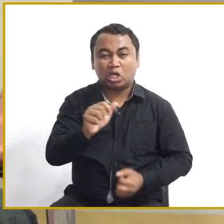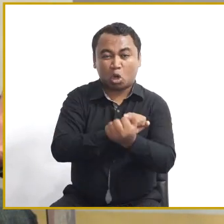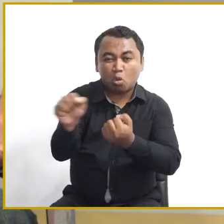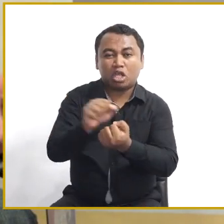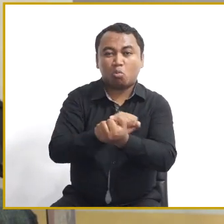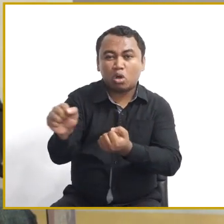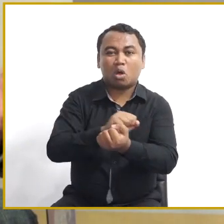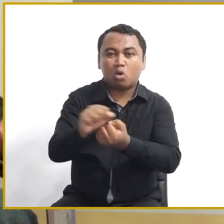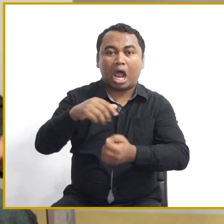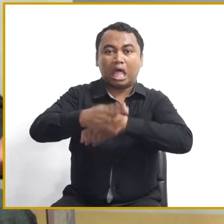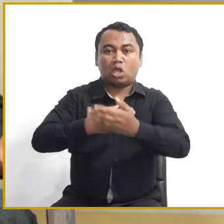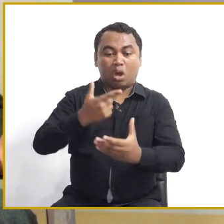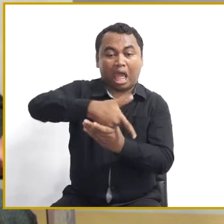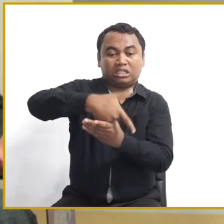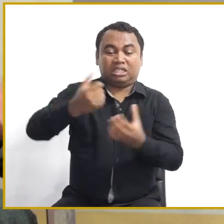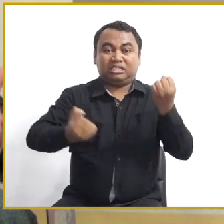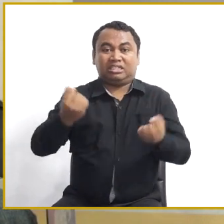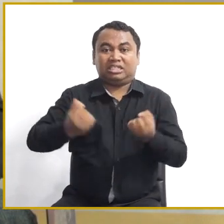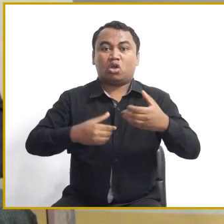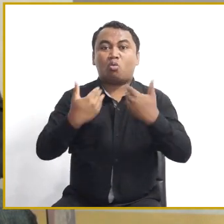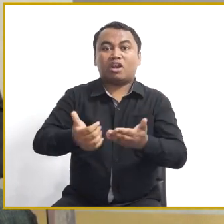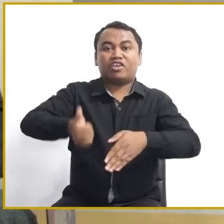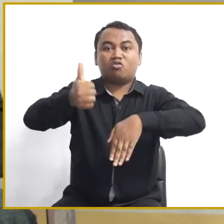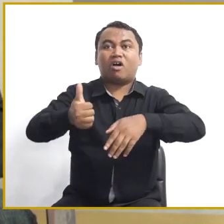antenimera-pirenena atao carburant inona cent million